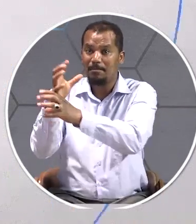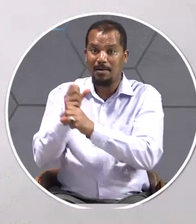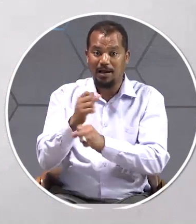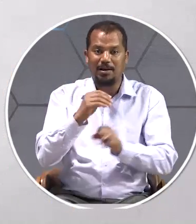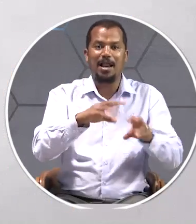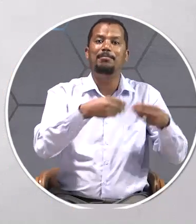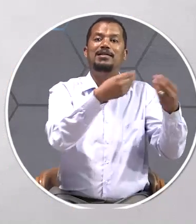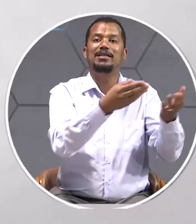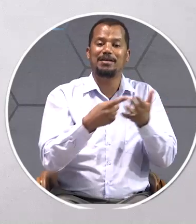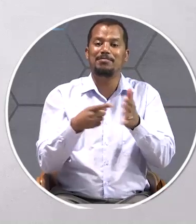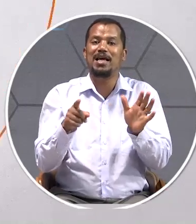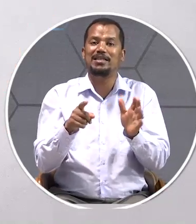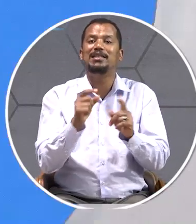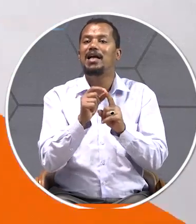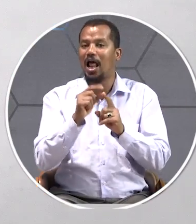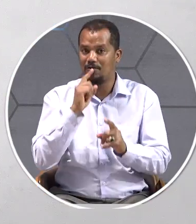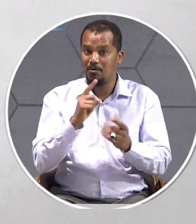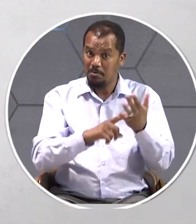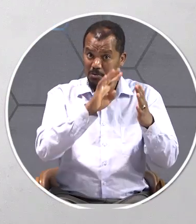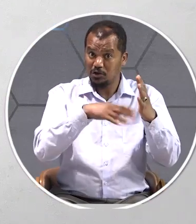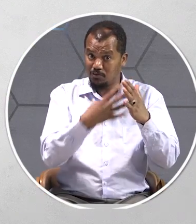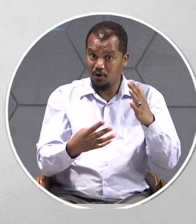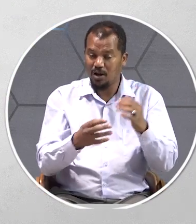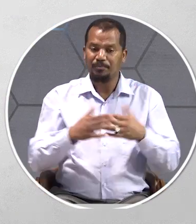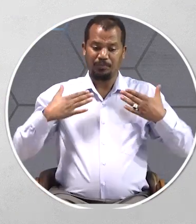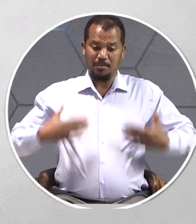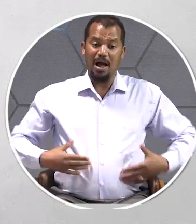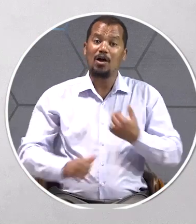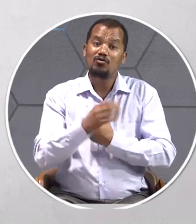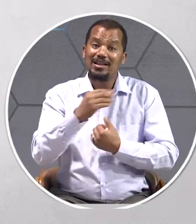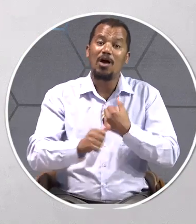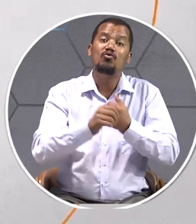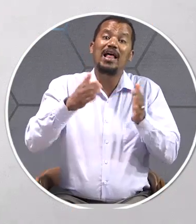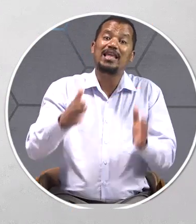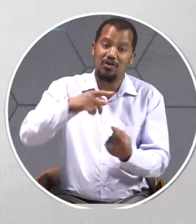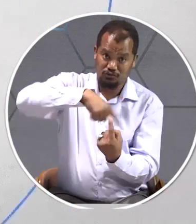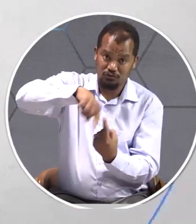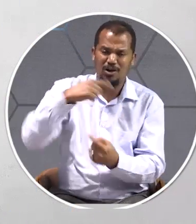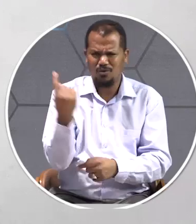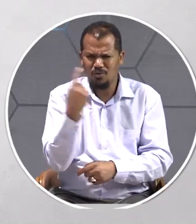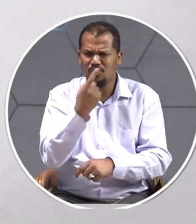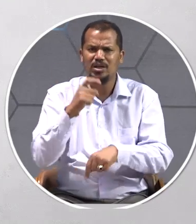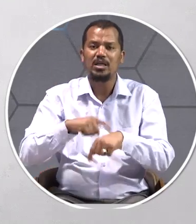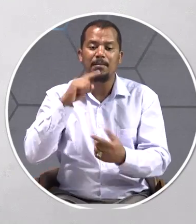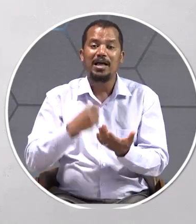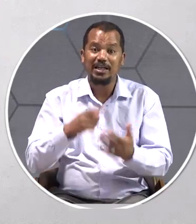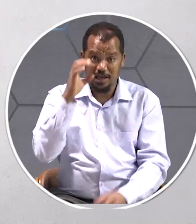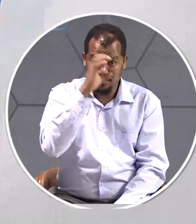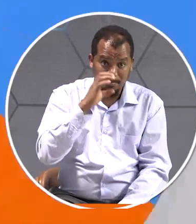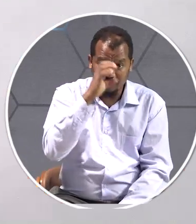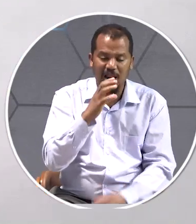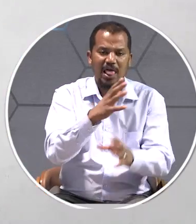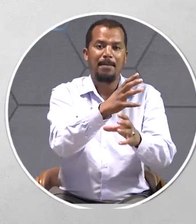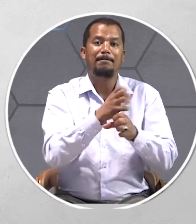ማፈላለግ መቀበልና መስጠትን የሚገልጽ ቃል ነው። በዚህ ፕሮግራምም በአካል ጉዳትና ጉዳተኝነት ዙሪያ ሁልጊዜ